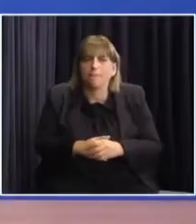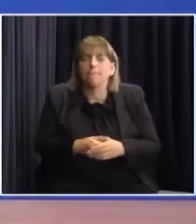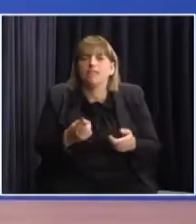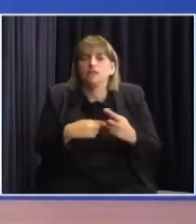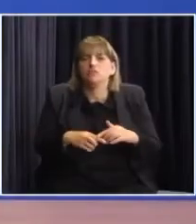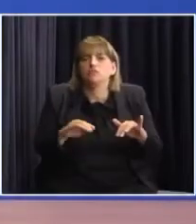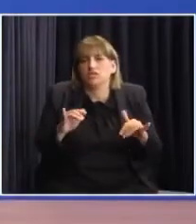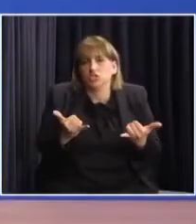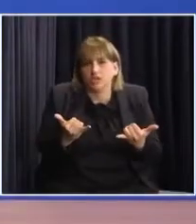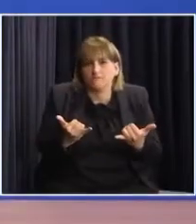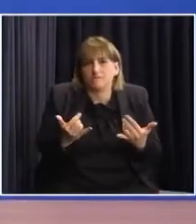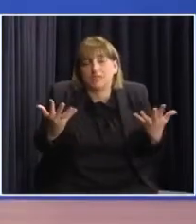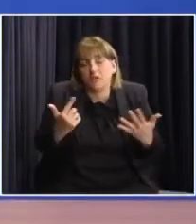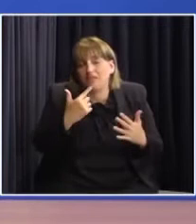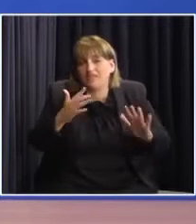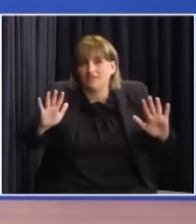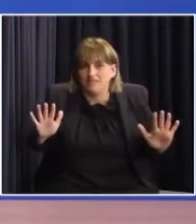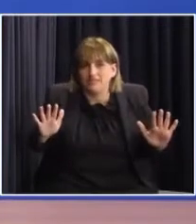Una vez más,